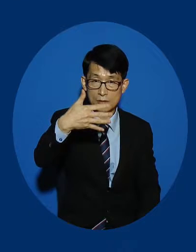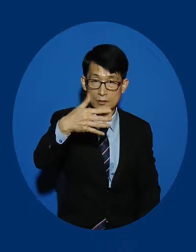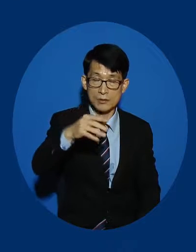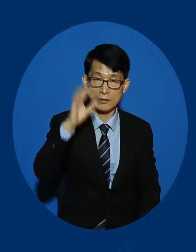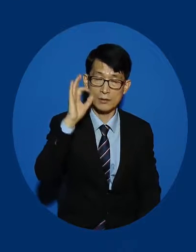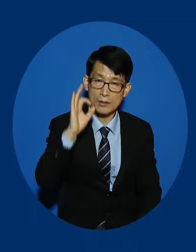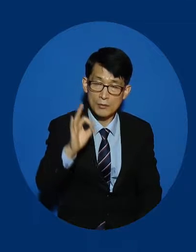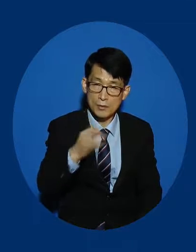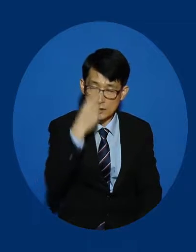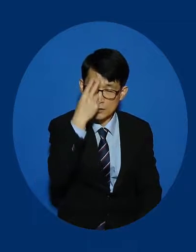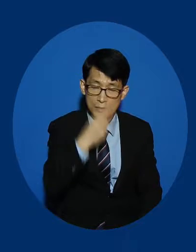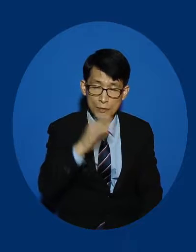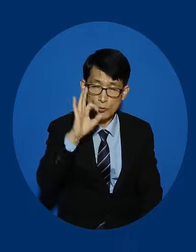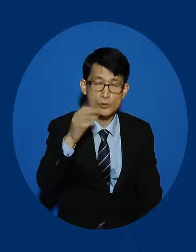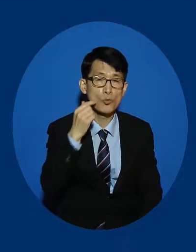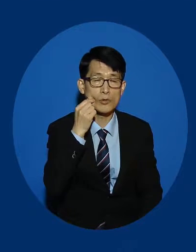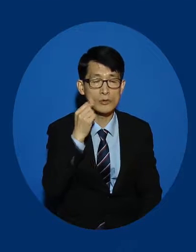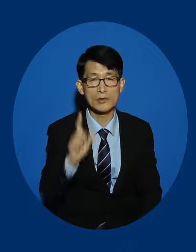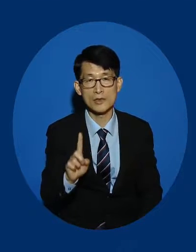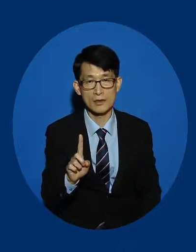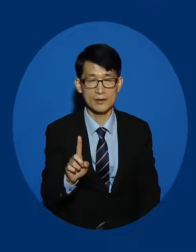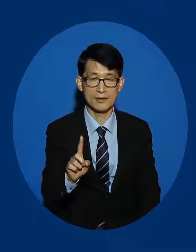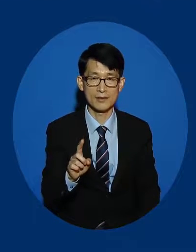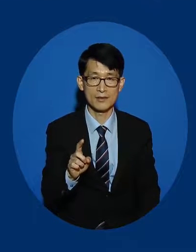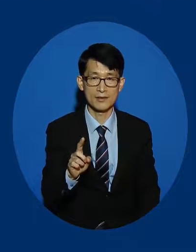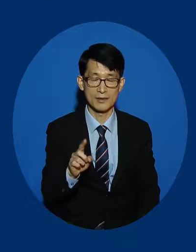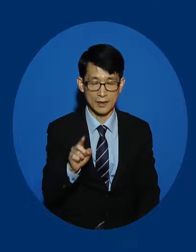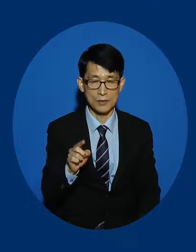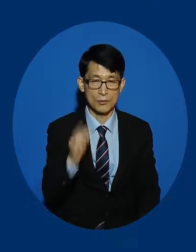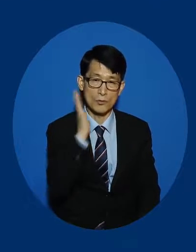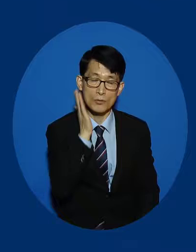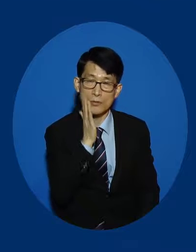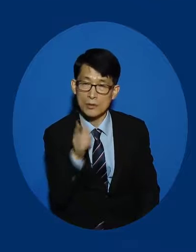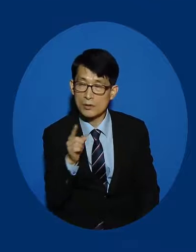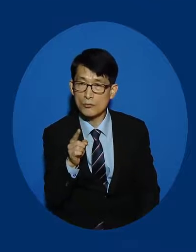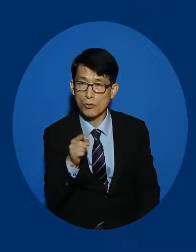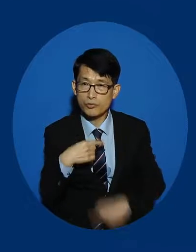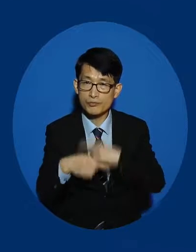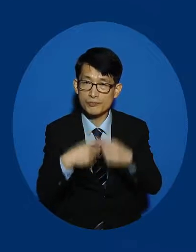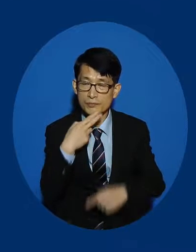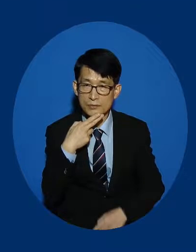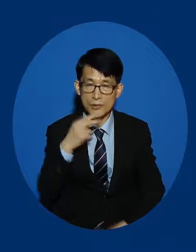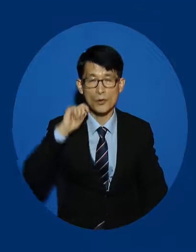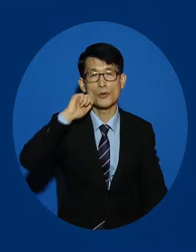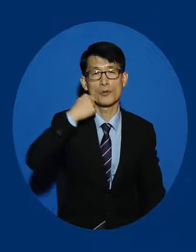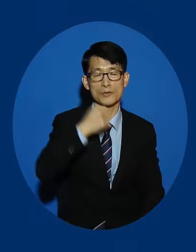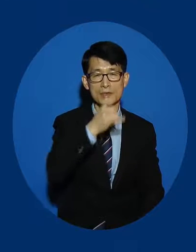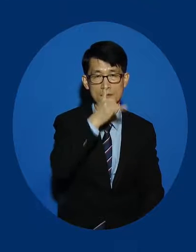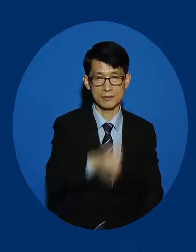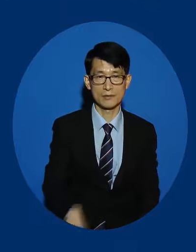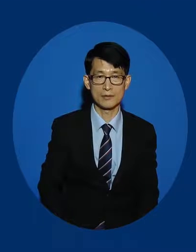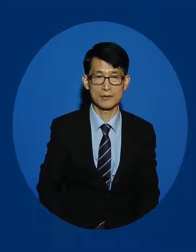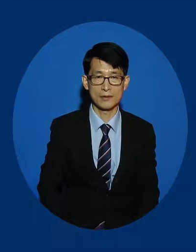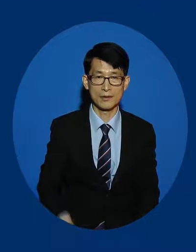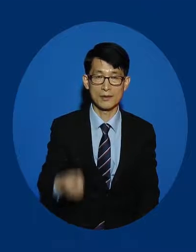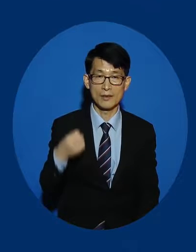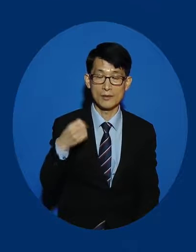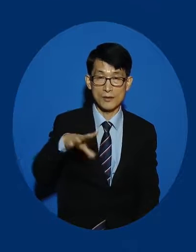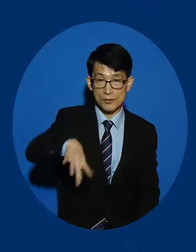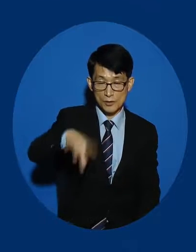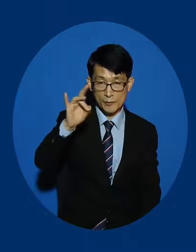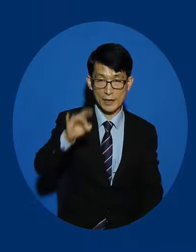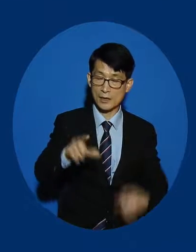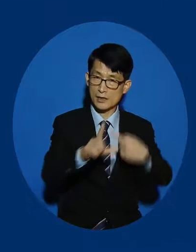알지 못한다든가 이런 문제 때문에 그래서 이런 문제들은 꾸준히 제기가 됐었고 제가 말씀드렸던 브리핑 처음에